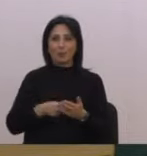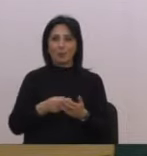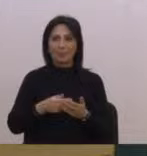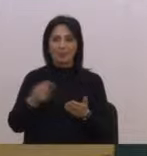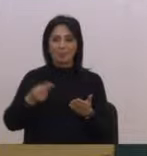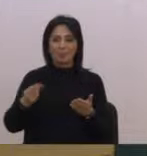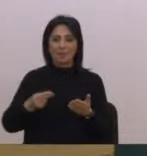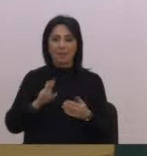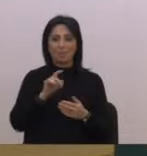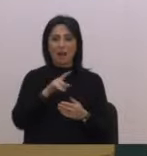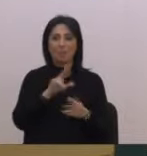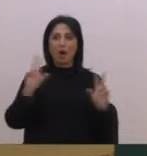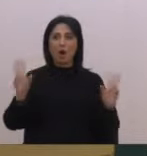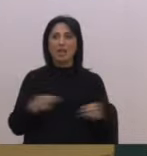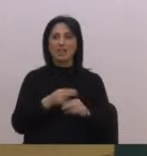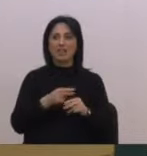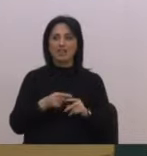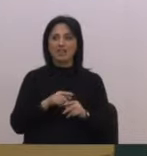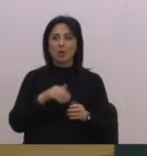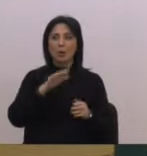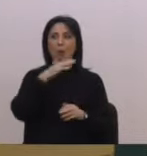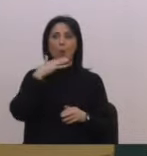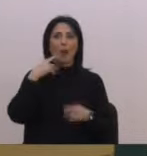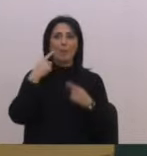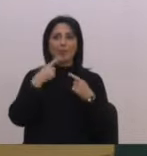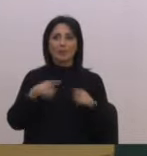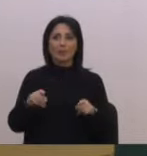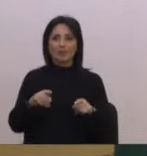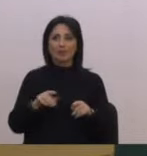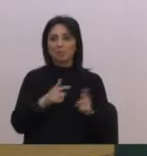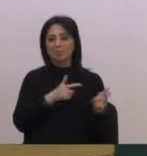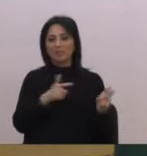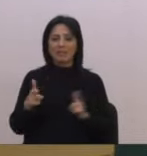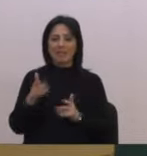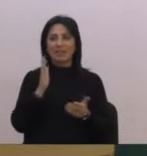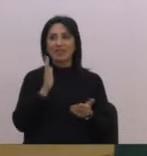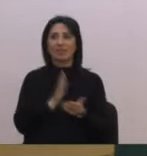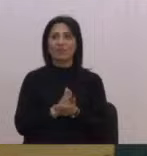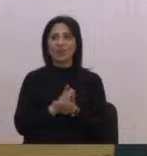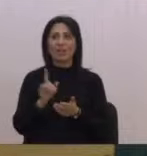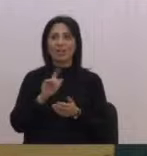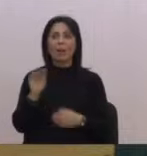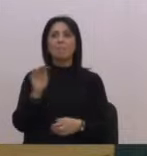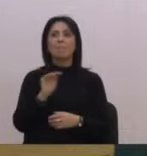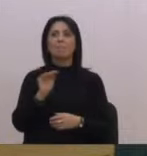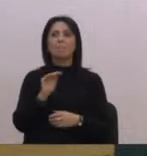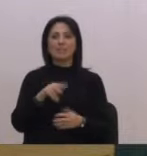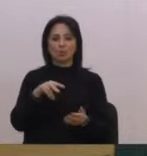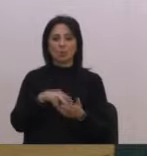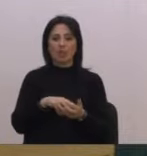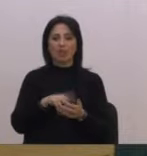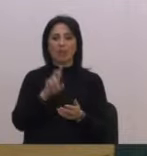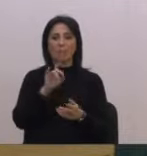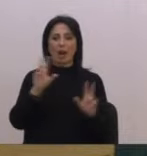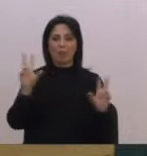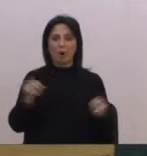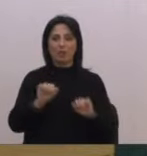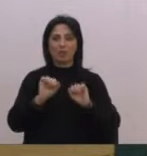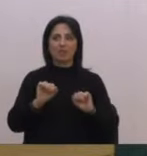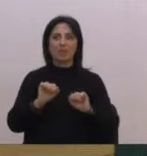პეტიციას ბახმაროს გადასარჩენად და უამრავი სხვა მზად ვართ, რომ ფიზიკურად დავდგეთ ბახმაროს